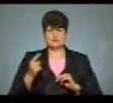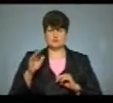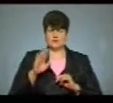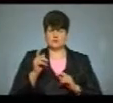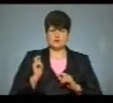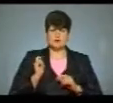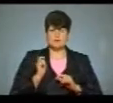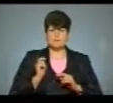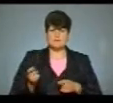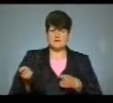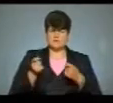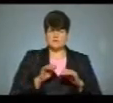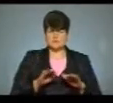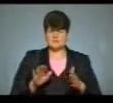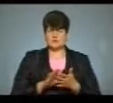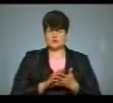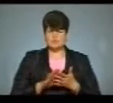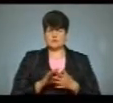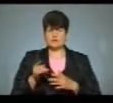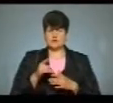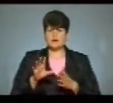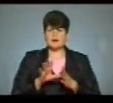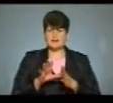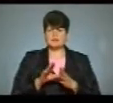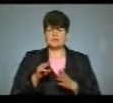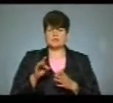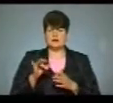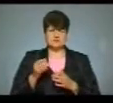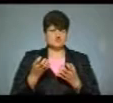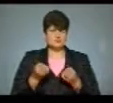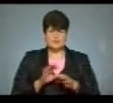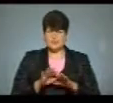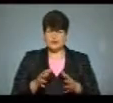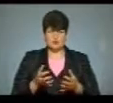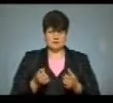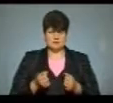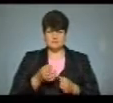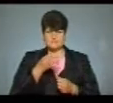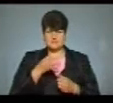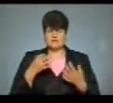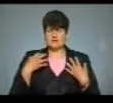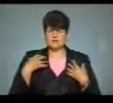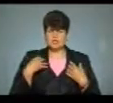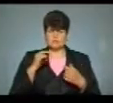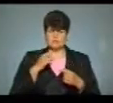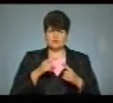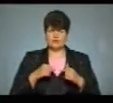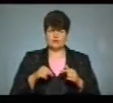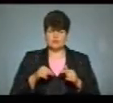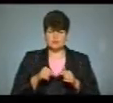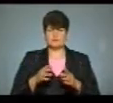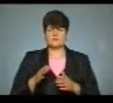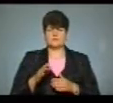перевозитимуть в тролейбусах безкоштовно, Тернопіль Електротранс ще не отримав, повідомив начальник фінансово-економічного відділу цього підприємства Андрій